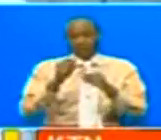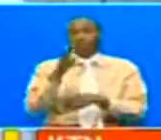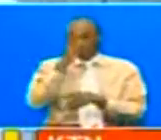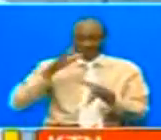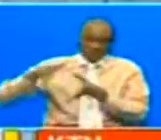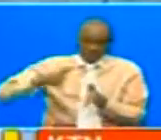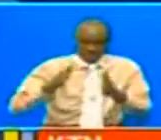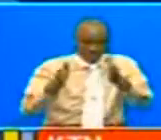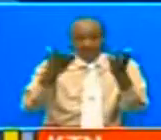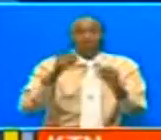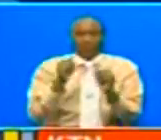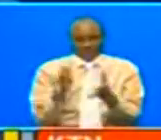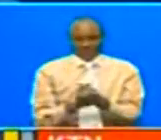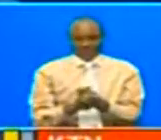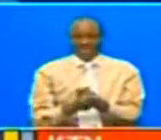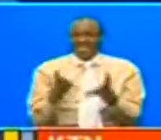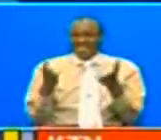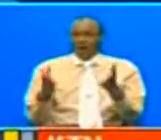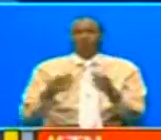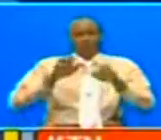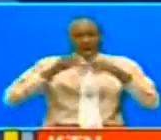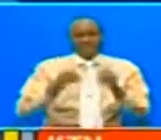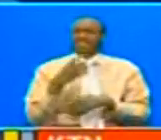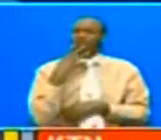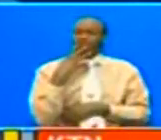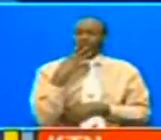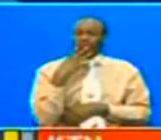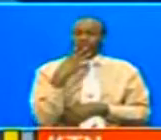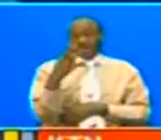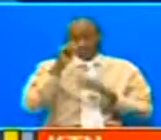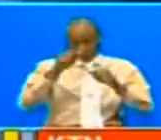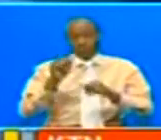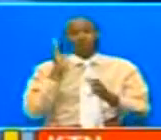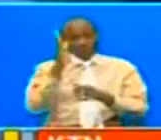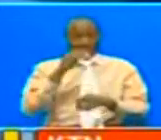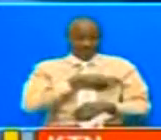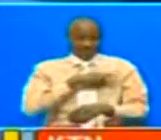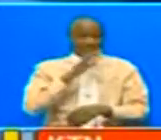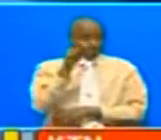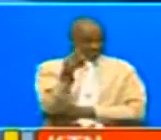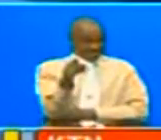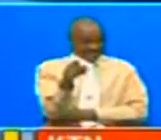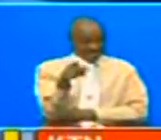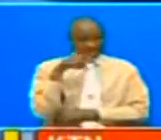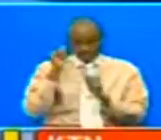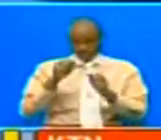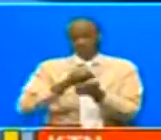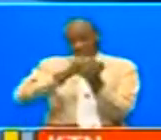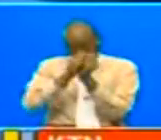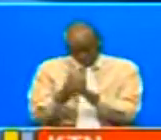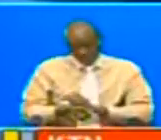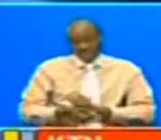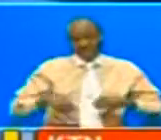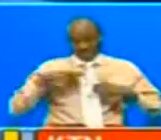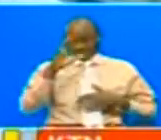imefika mashambani hapa. Tayari wakulima 4,000 wameanza kufaidika kutokana na mradi huu na hivyo kubadilisha njia za